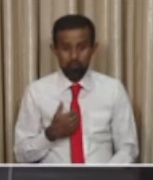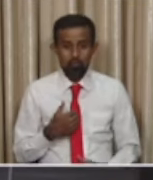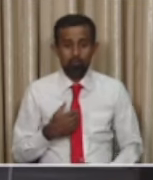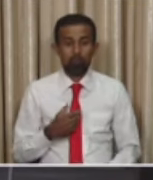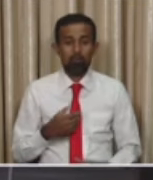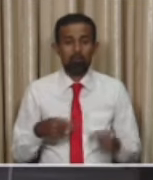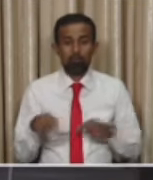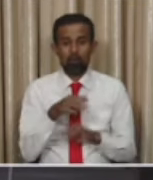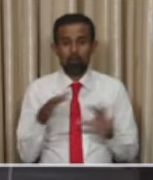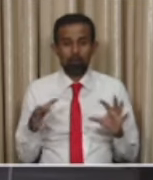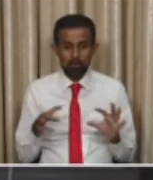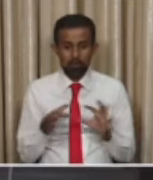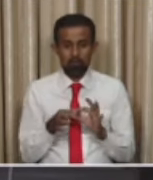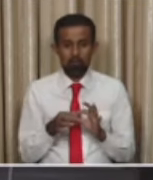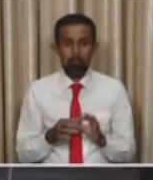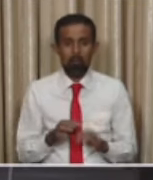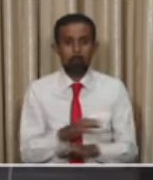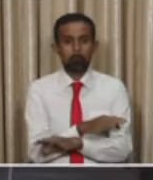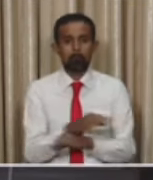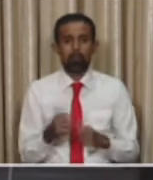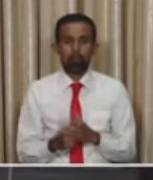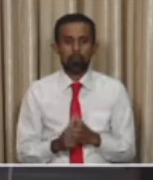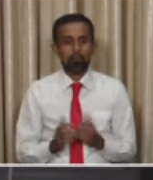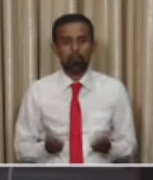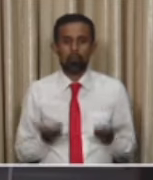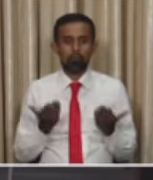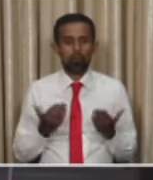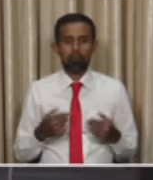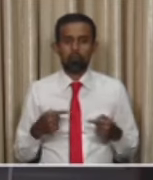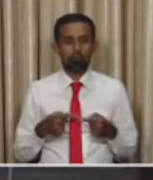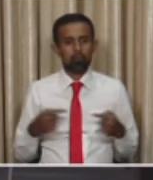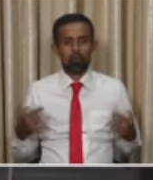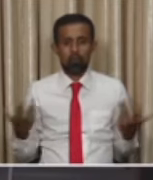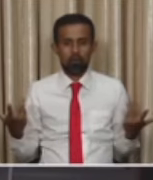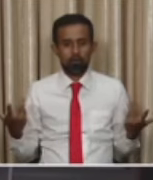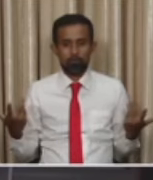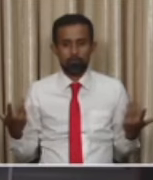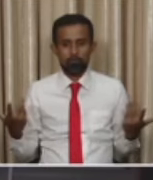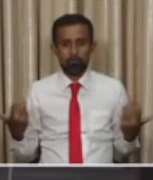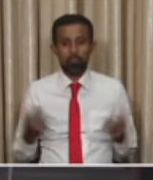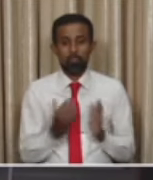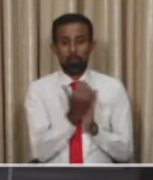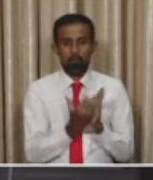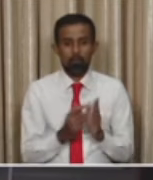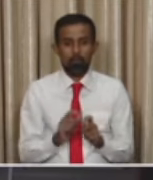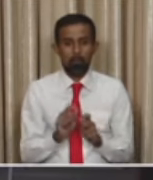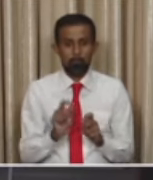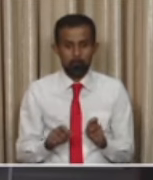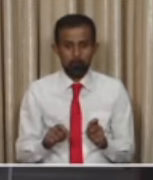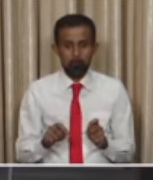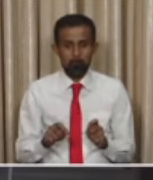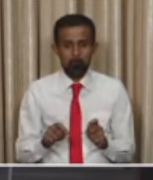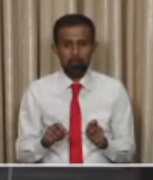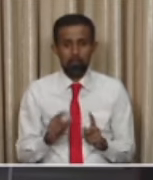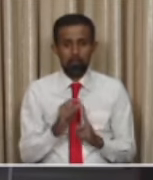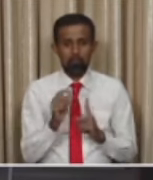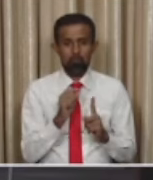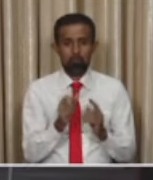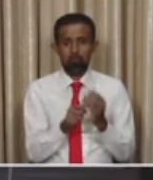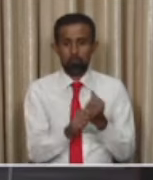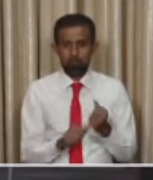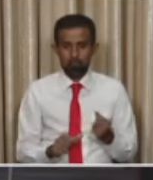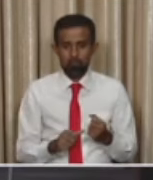කරගෙන ගෙනියන්න පුළුවන් වැඩසටහනක් අපි ක්‍රියාත්මක කරමු. ඒකට අපේ විරුද්ධත්වයක් නැහැ. හැබැයි දැන් ව්‍යවස්ථාදායක මණ්ඩලය ගත්තොත් එහෙම ඒක පාර්ලිමේන්තුව